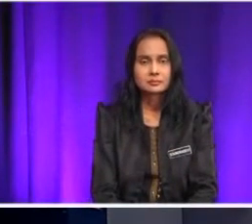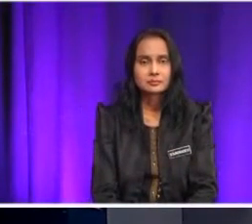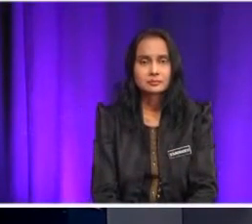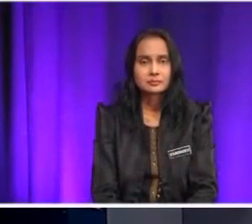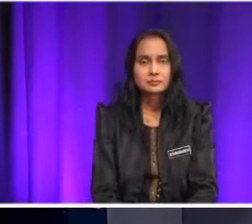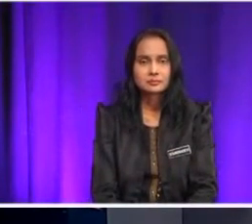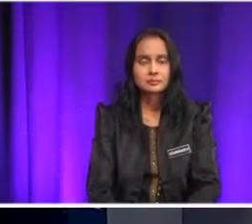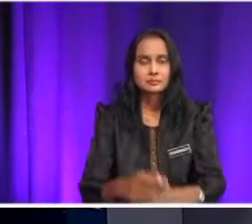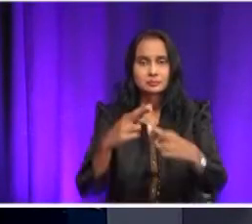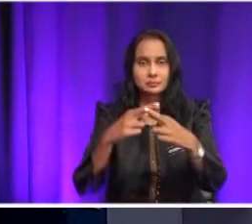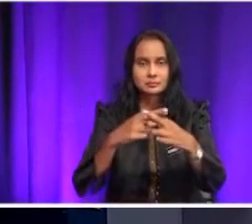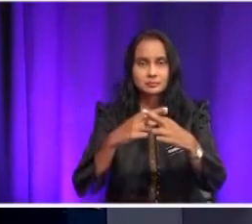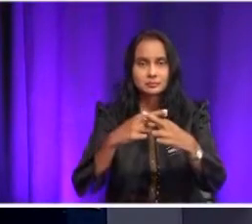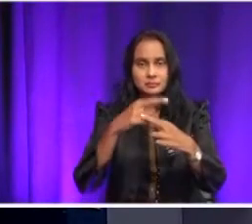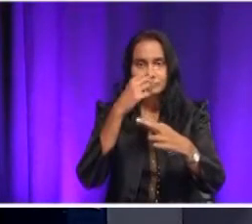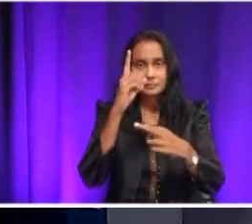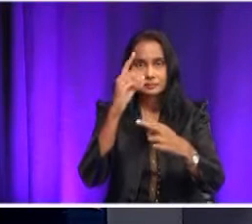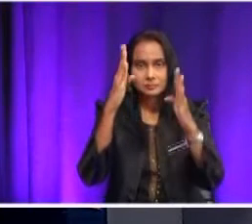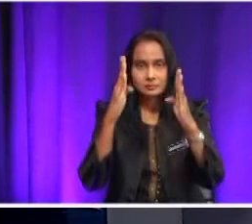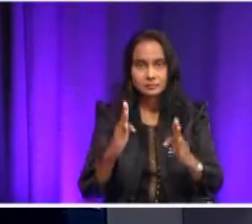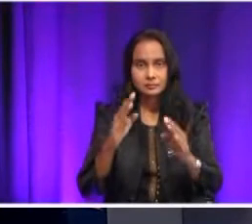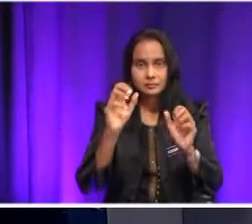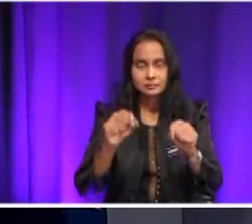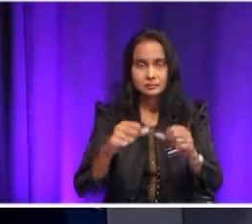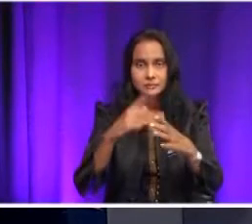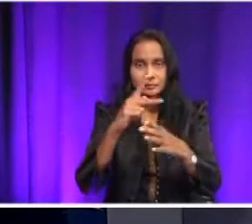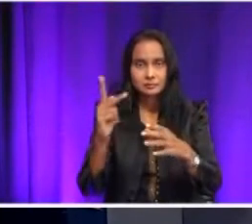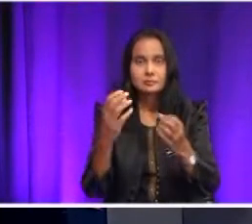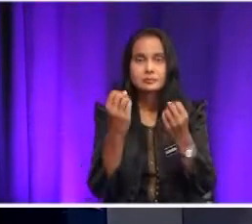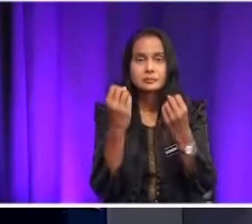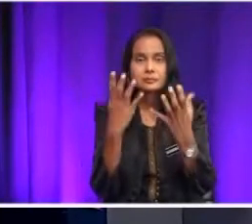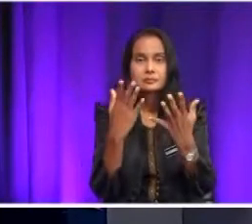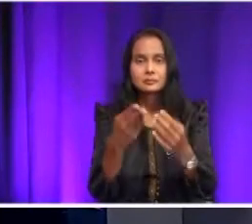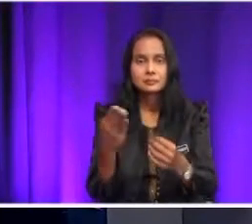seorang buruh dia boleh menghasilkan berapa keluarannya